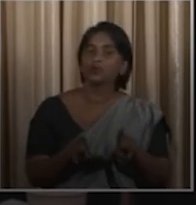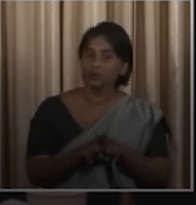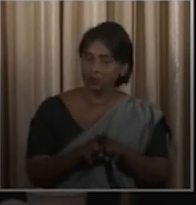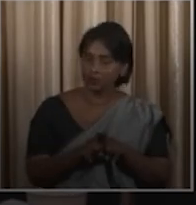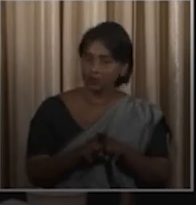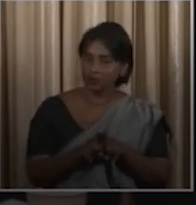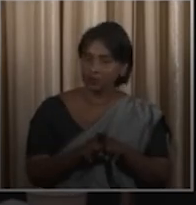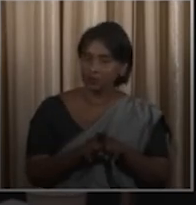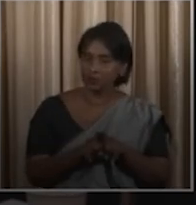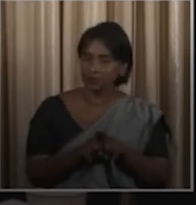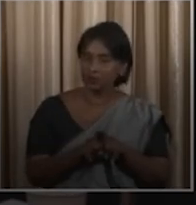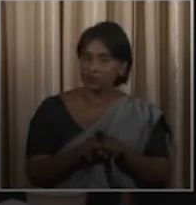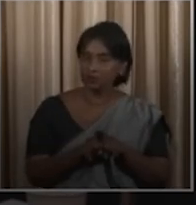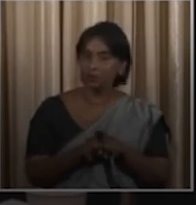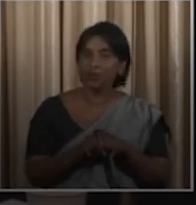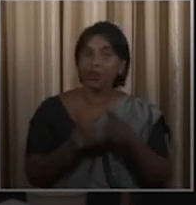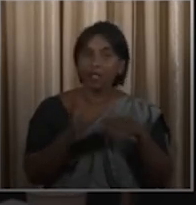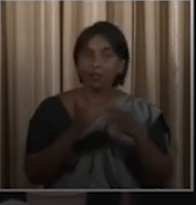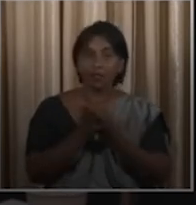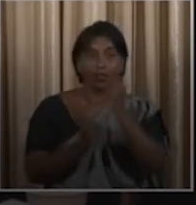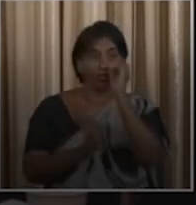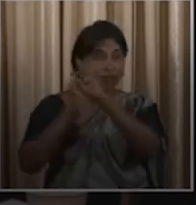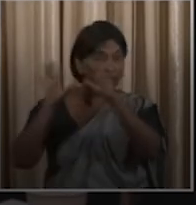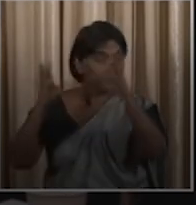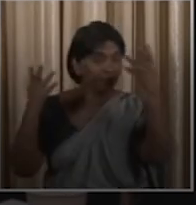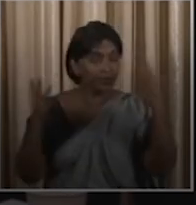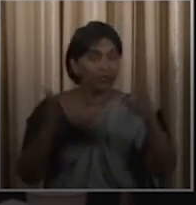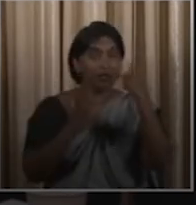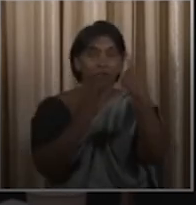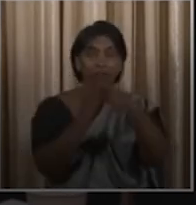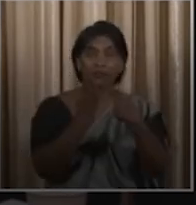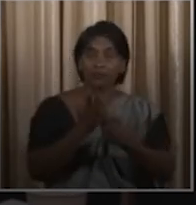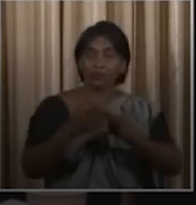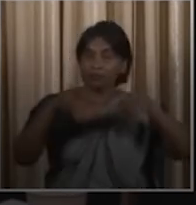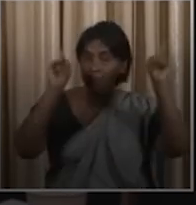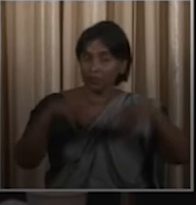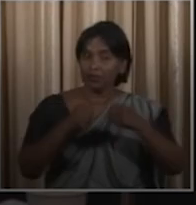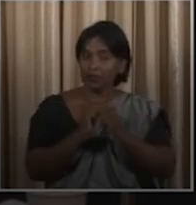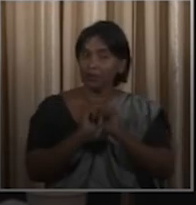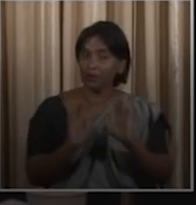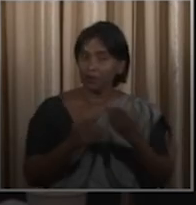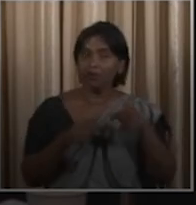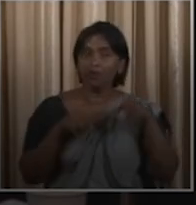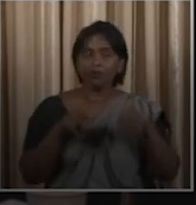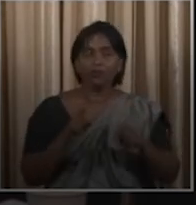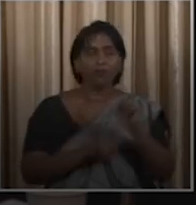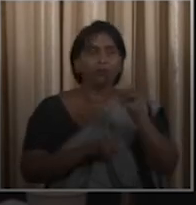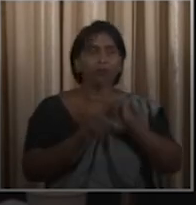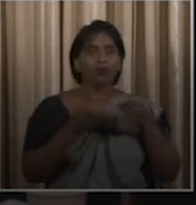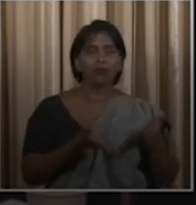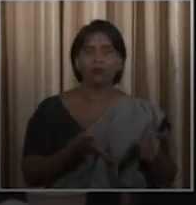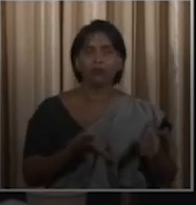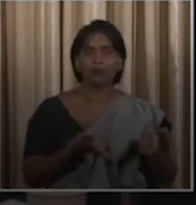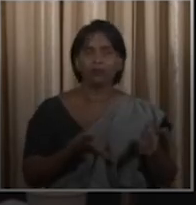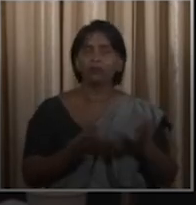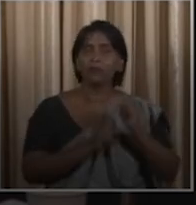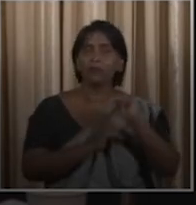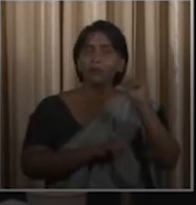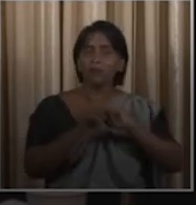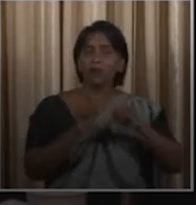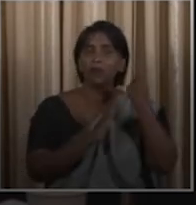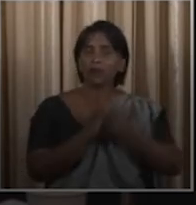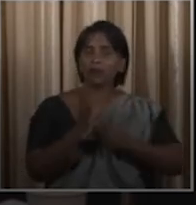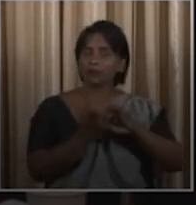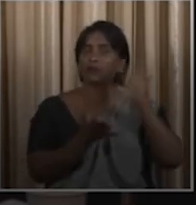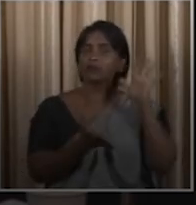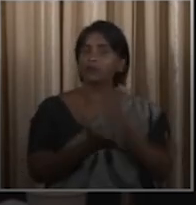apa mudal tampat kala tibena Nama yojana kendevi maram bakal lati beno, dem parlimen itu mukut karan. Parlimen itu niatya sambadan ekarno, ini